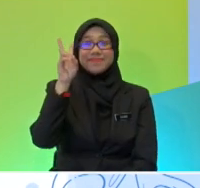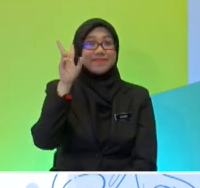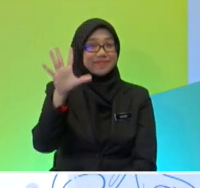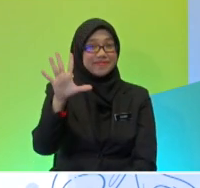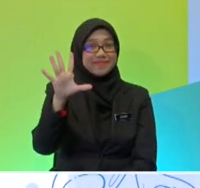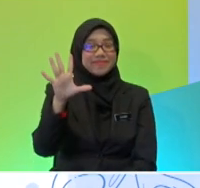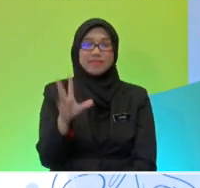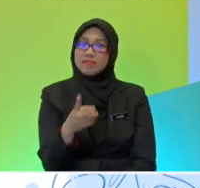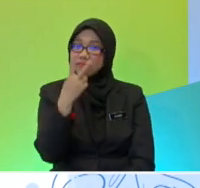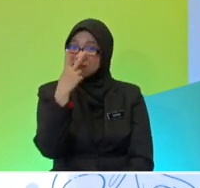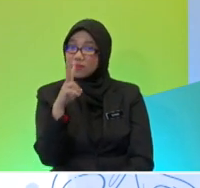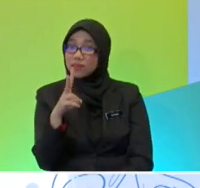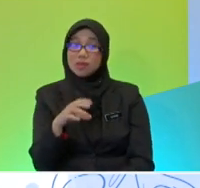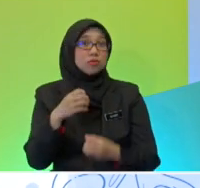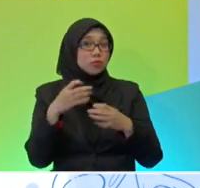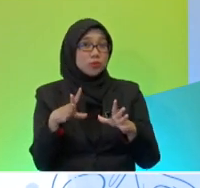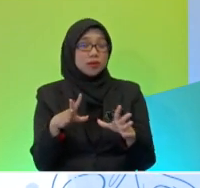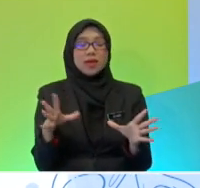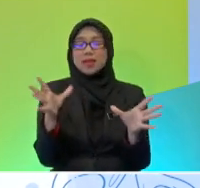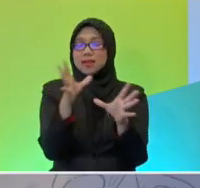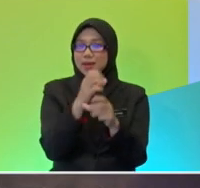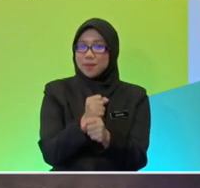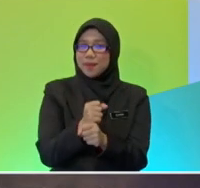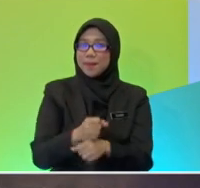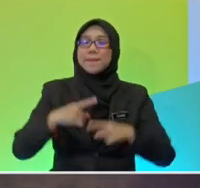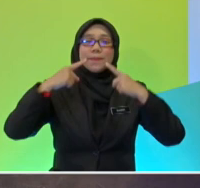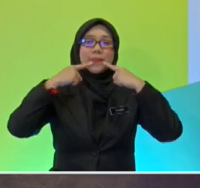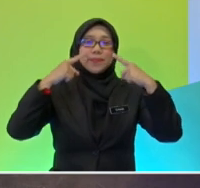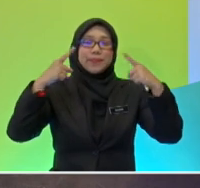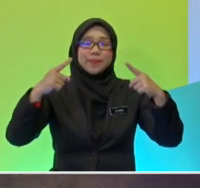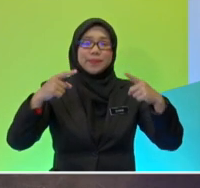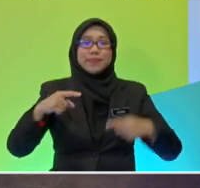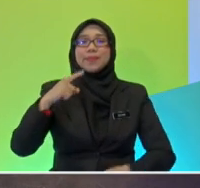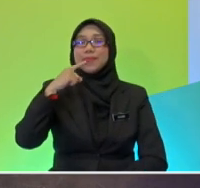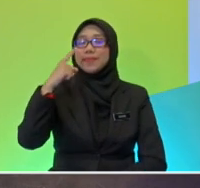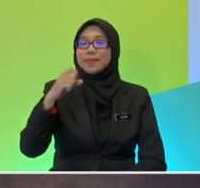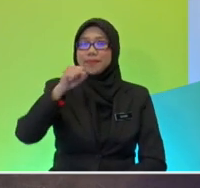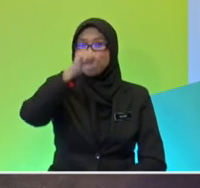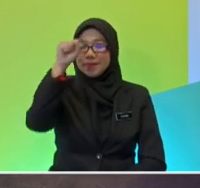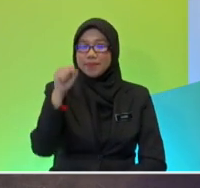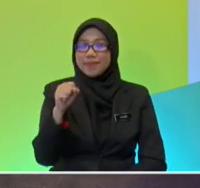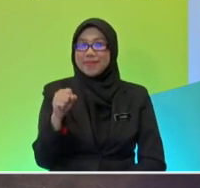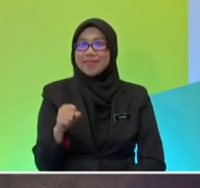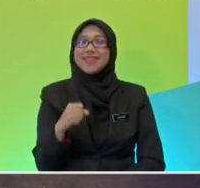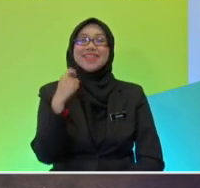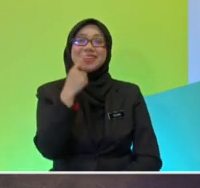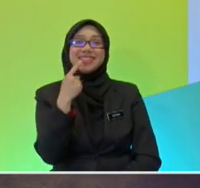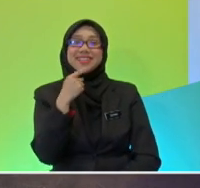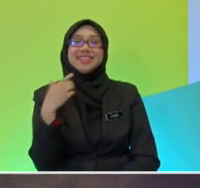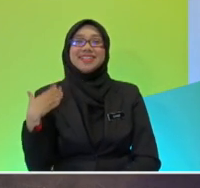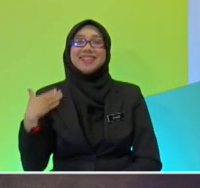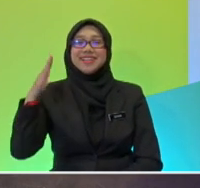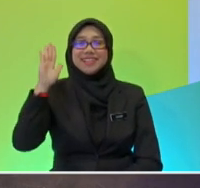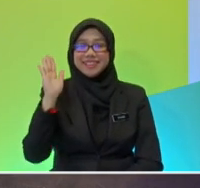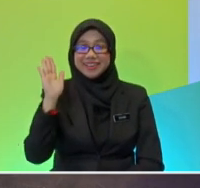lihat di papan mata ganjaran semua murid telah berdaya menjawab soalnya anak tanya soal dan cepuk Mas apa ya anak Jawa